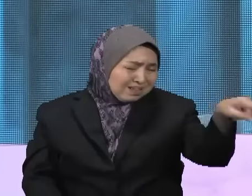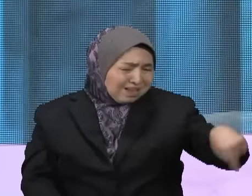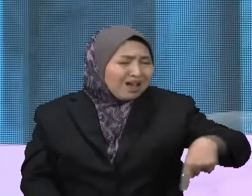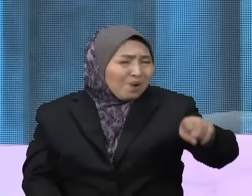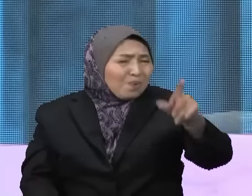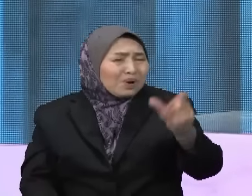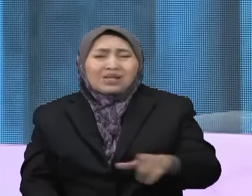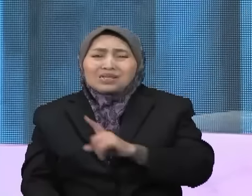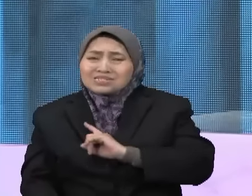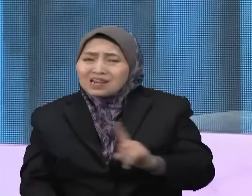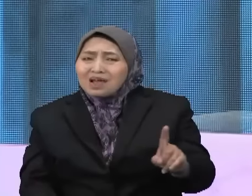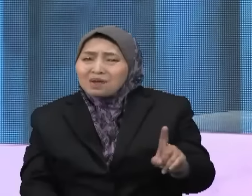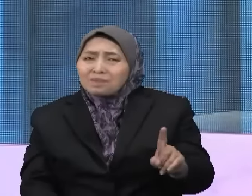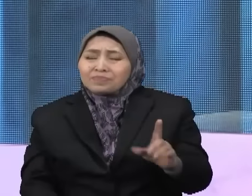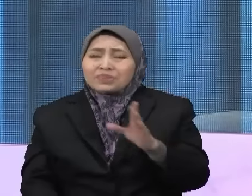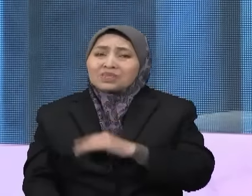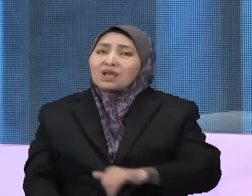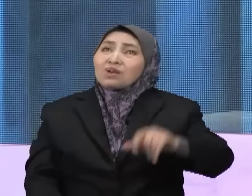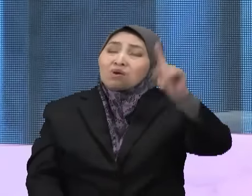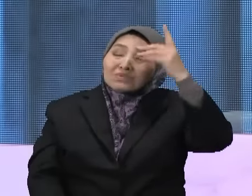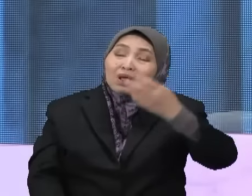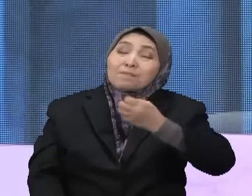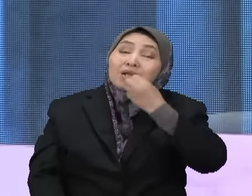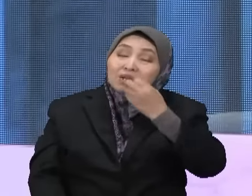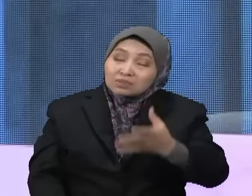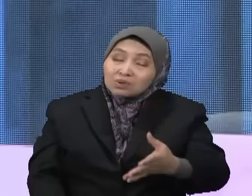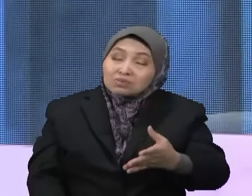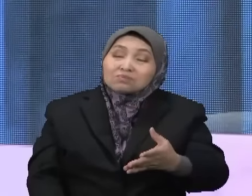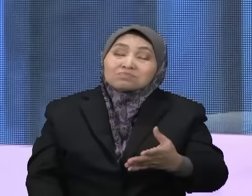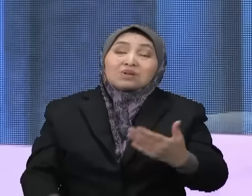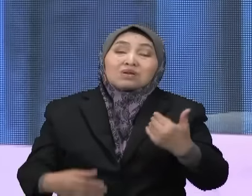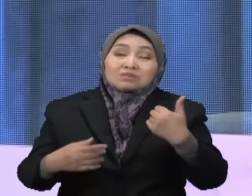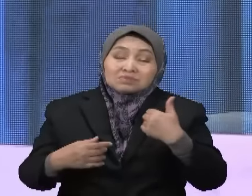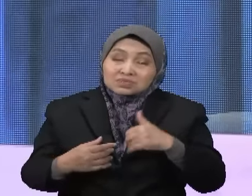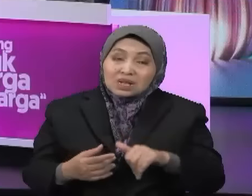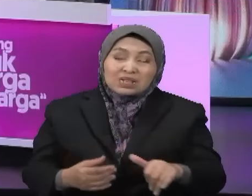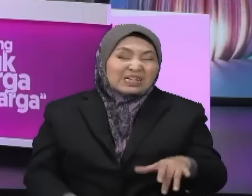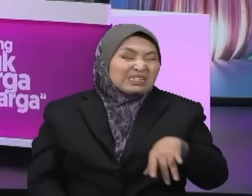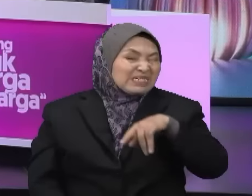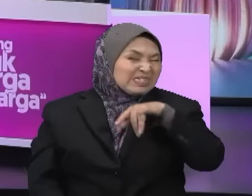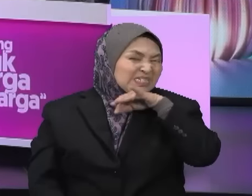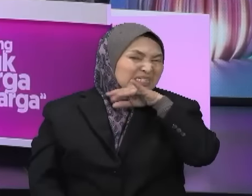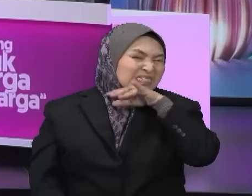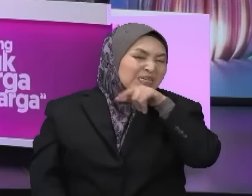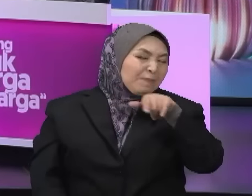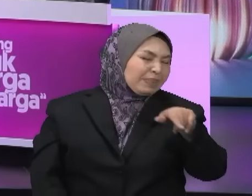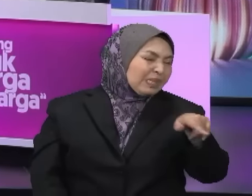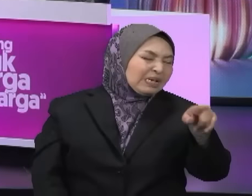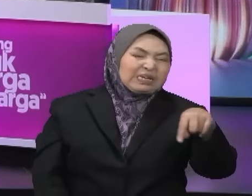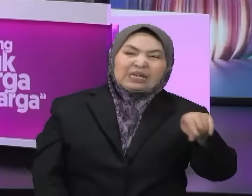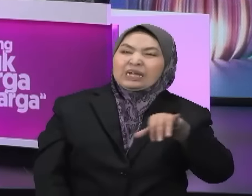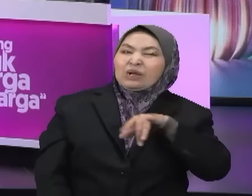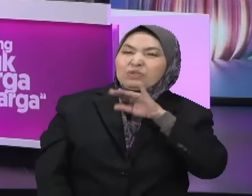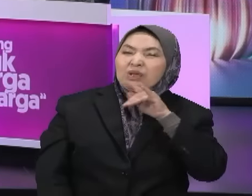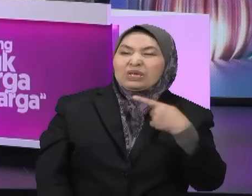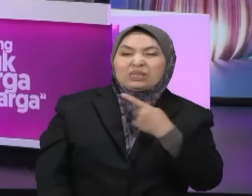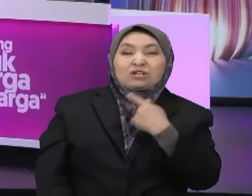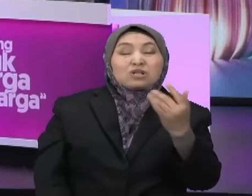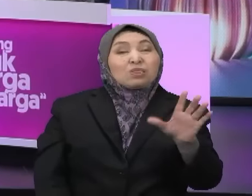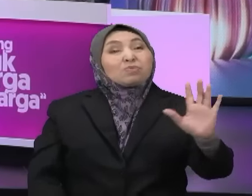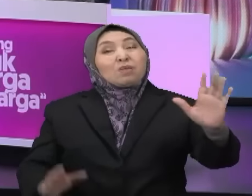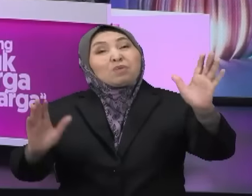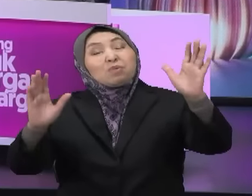Islam. Dan Allah nyatakan di situ, innahum rijsun, mereka itu adalah najis ataupun kotor. Kotor ini, kalau kita selalu berborak-borak